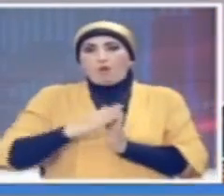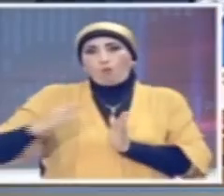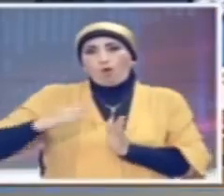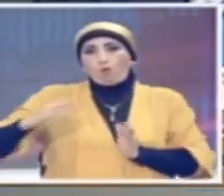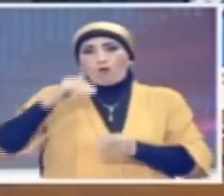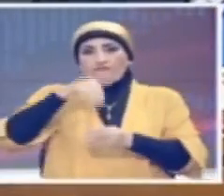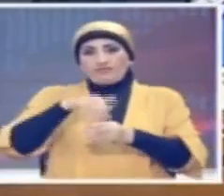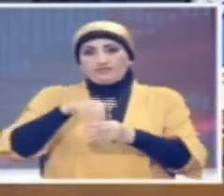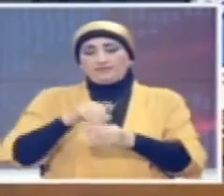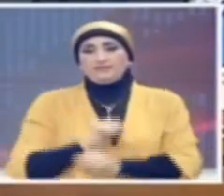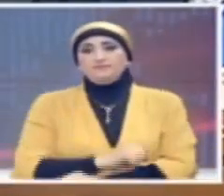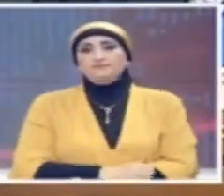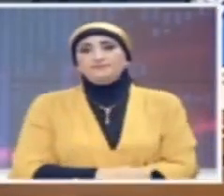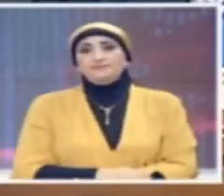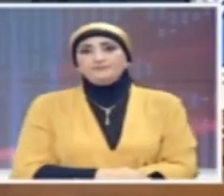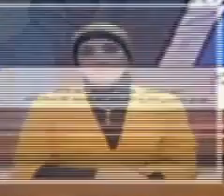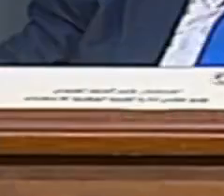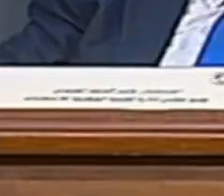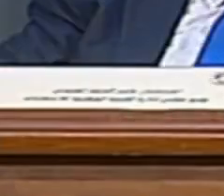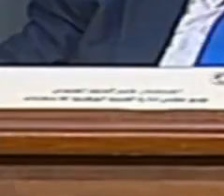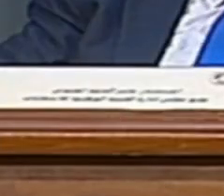عمليات التصويت.